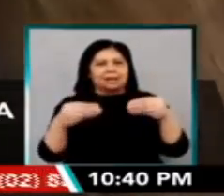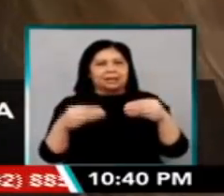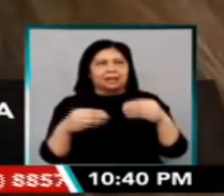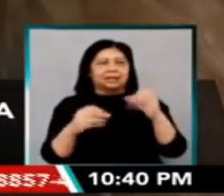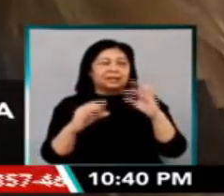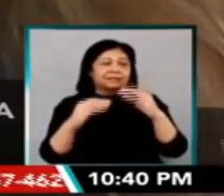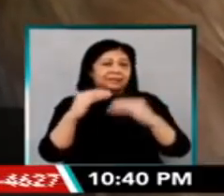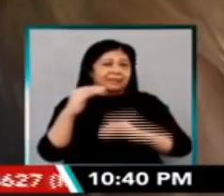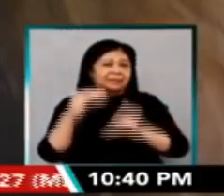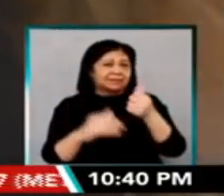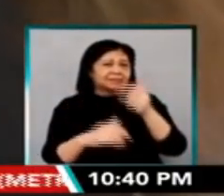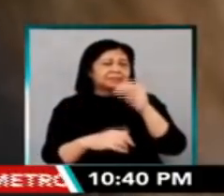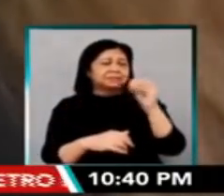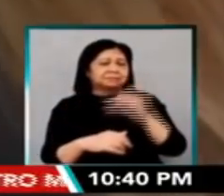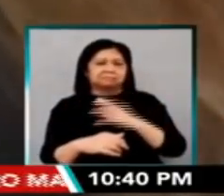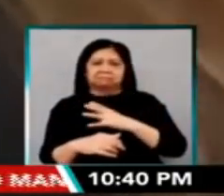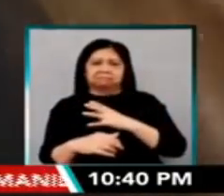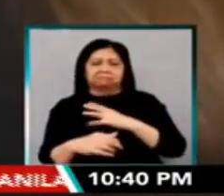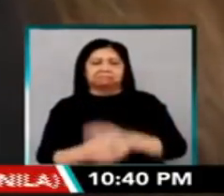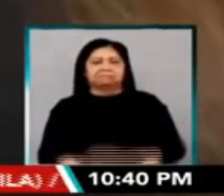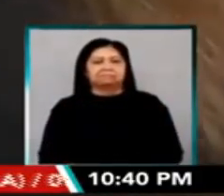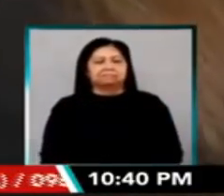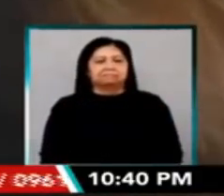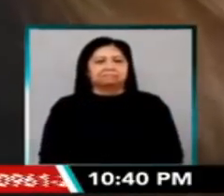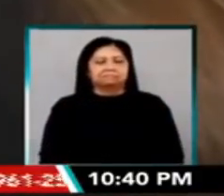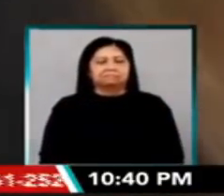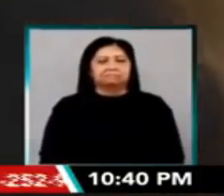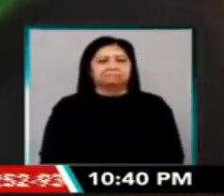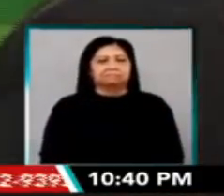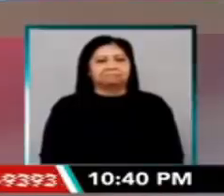nila. Bernadette Reyes, GMA News.